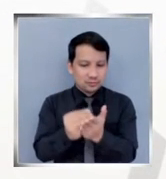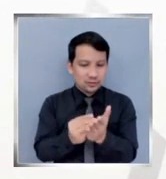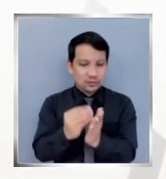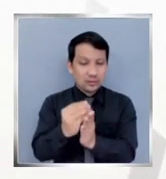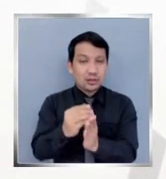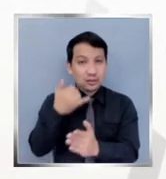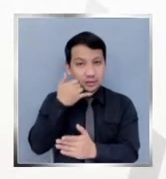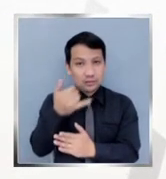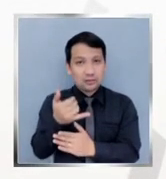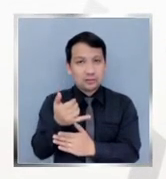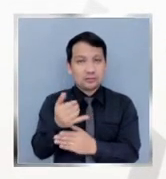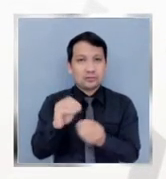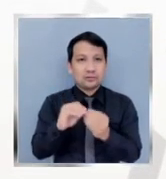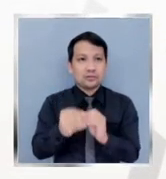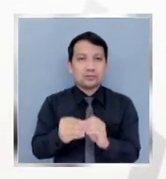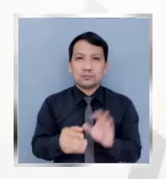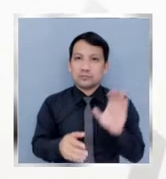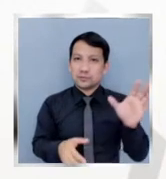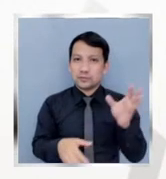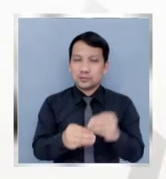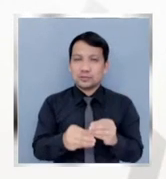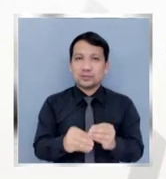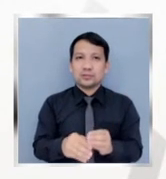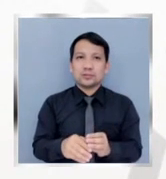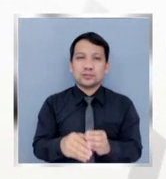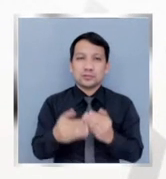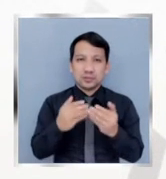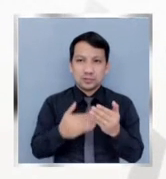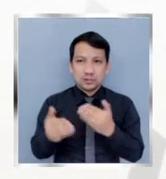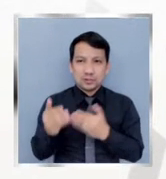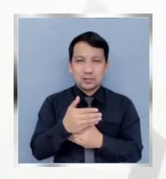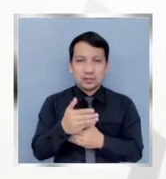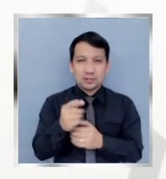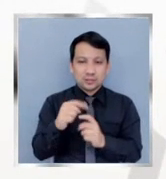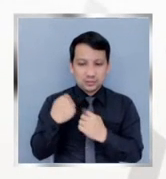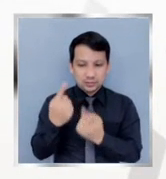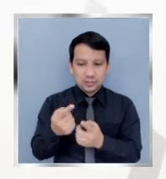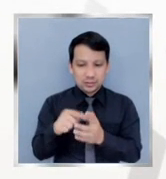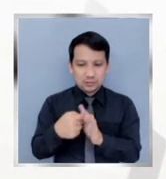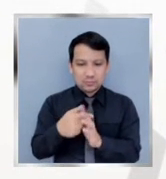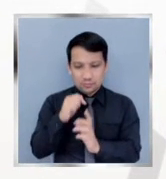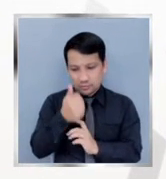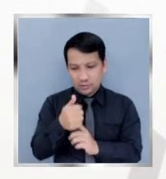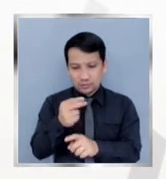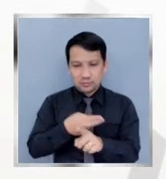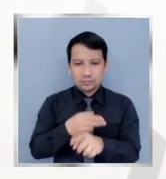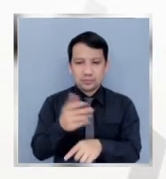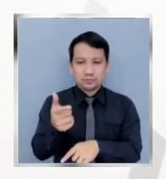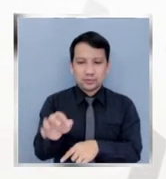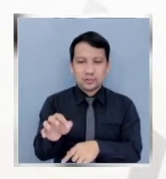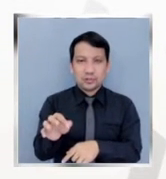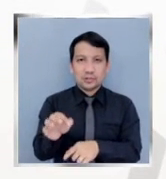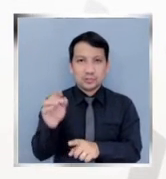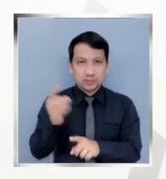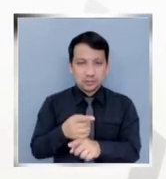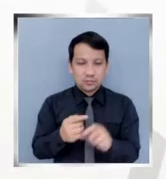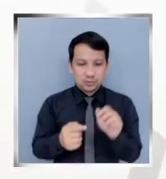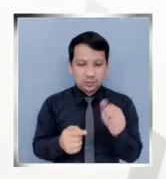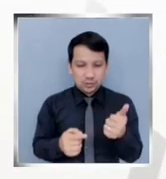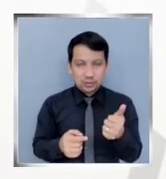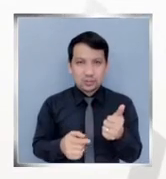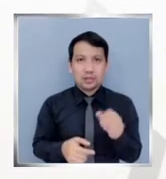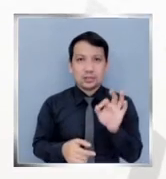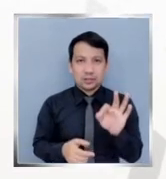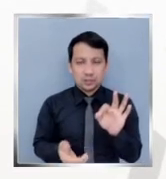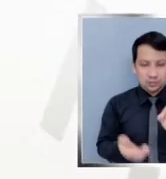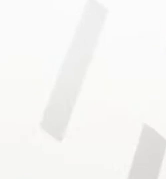mga contact numbers na naka-flash sa inyong screen simula bukas, November 29 hanggang December 10, 9 a.m. to